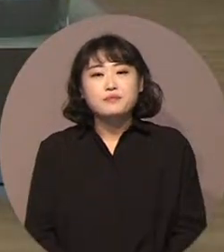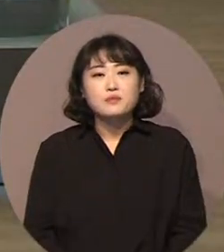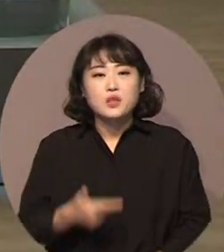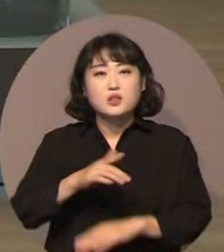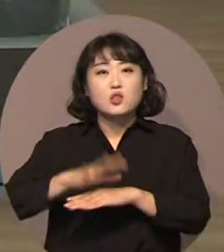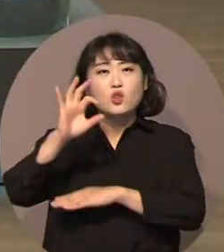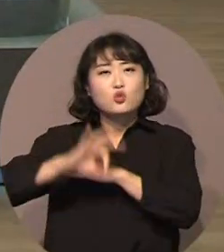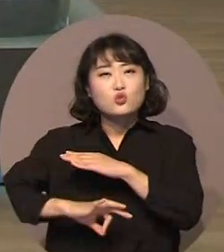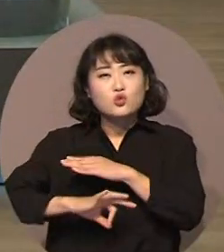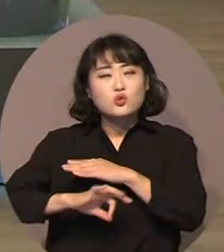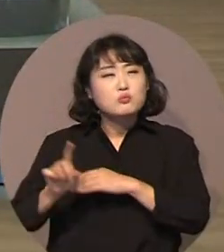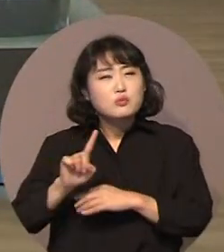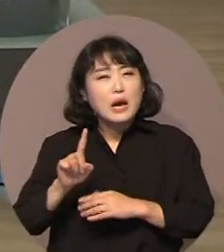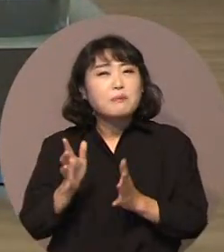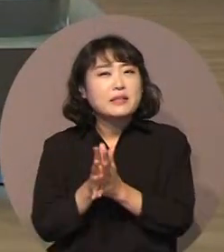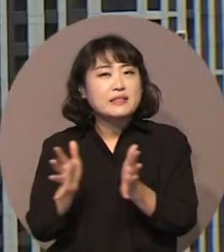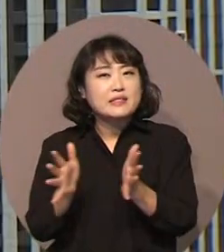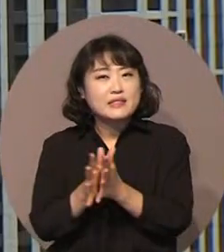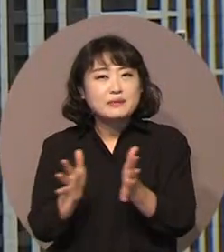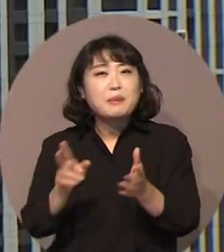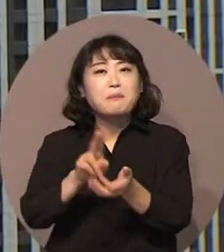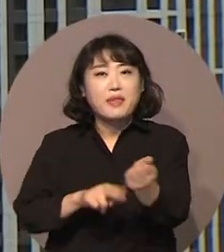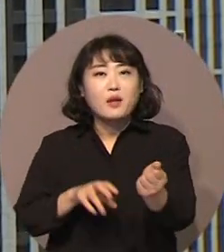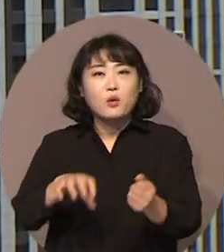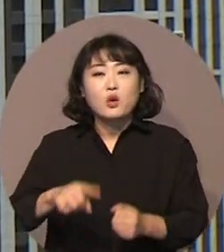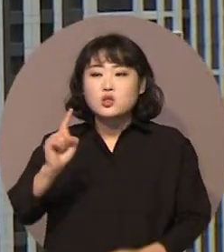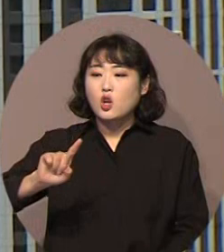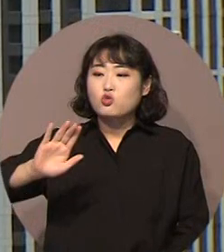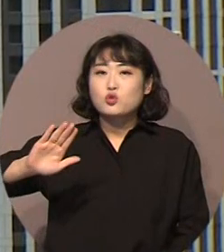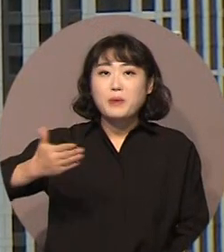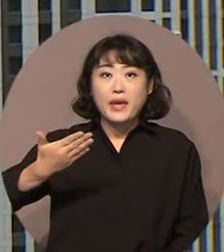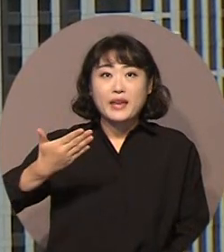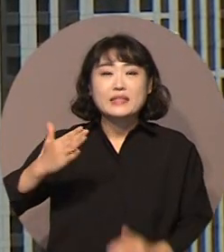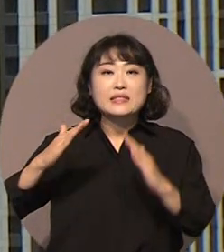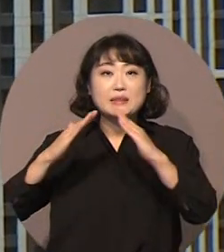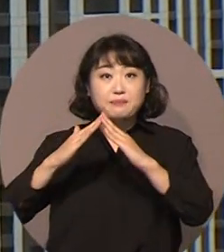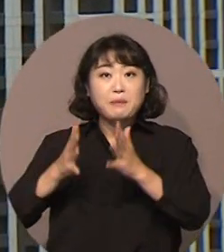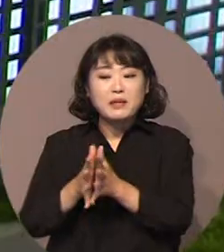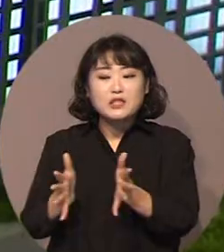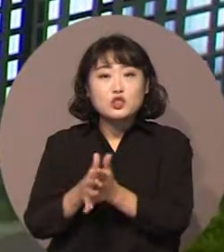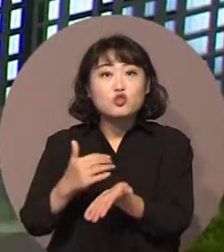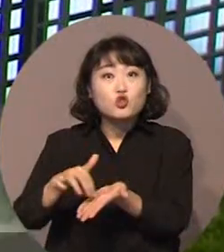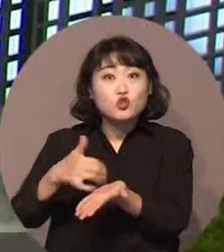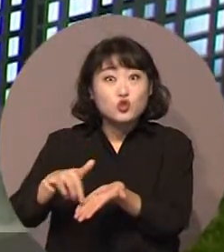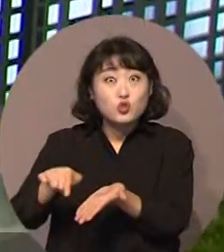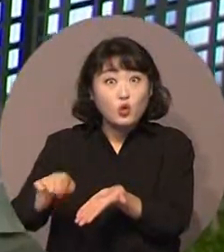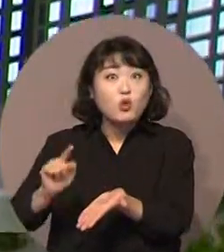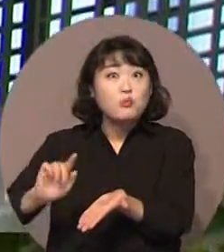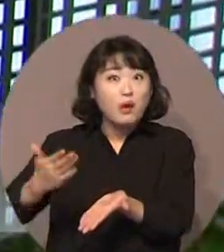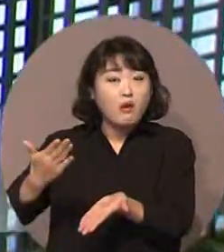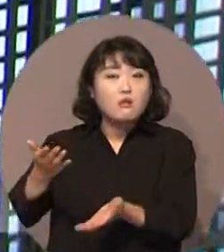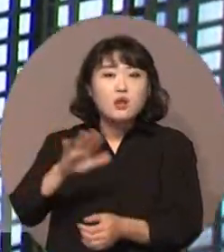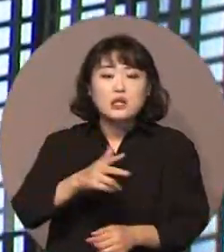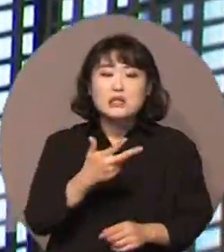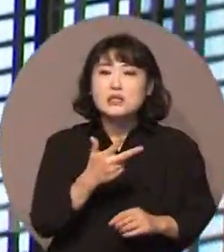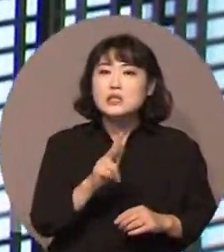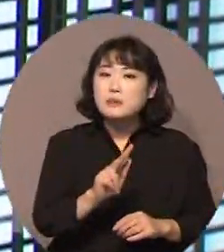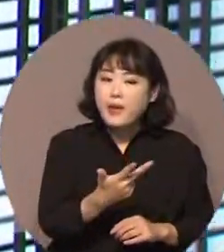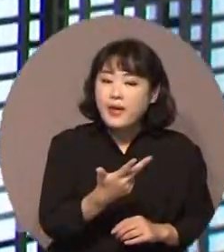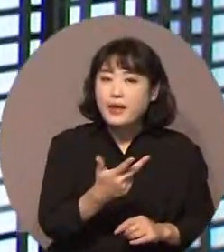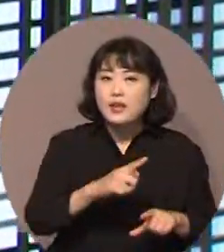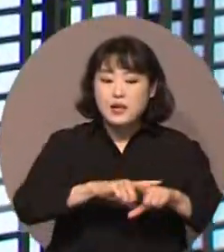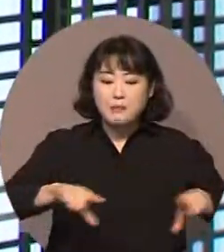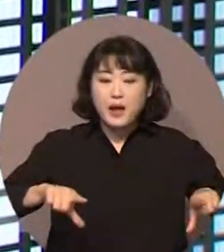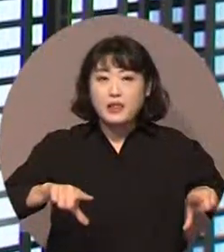대전 서구의 한 아파트 모델하우스. 약 1,900여 세대 규모 아파트가 들어설 예정인데 700가구 일반